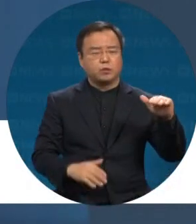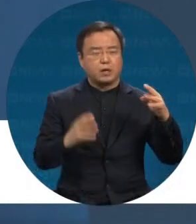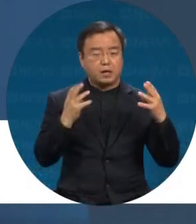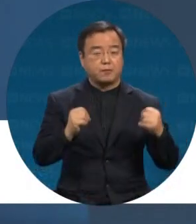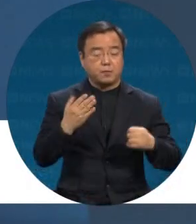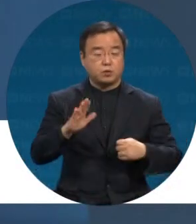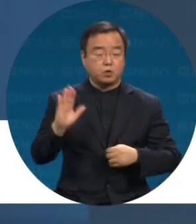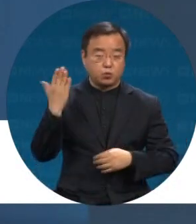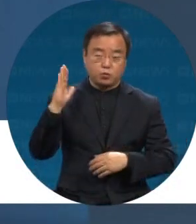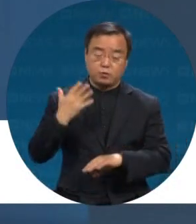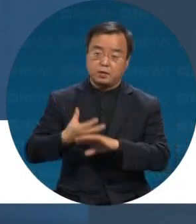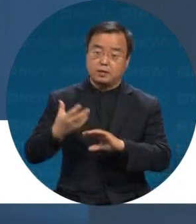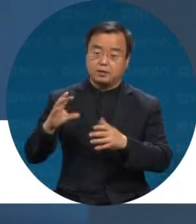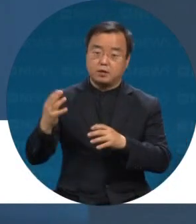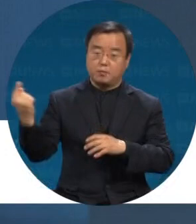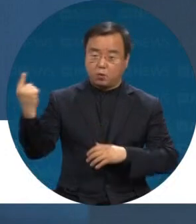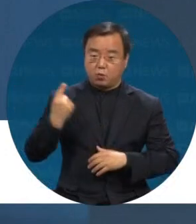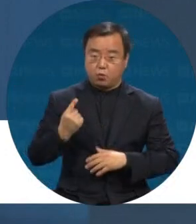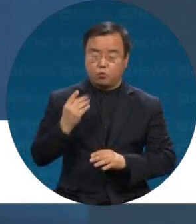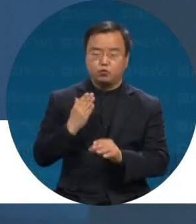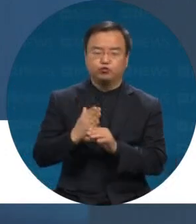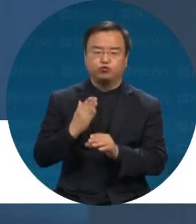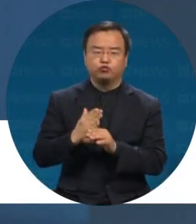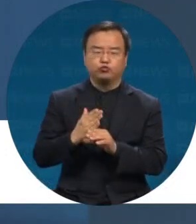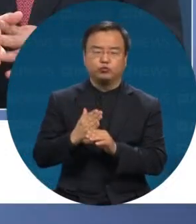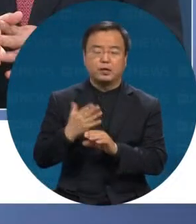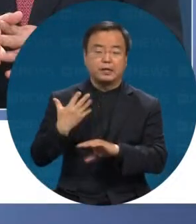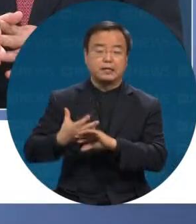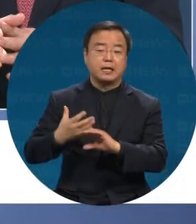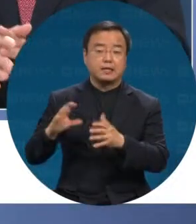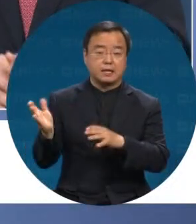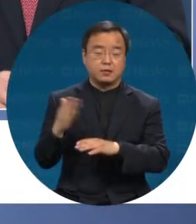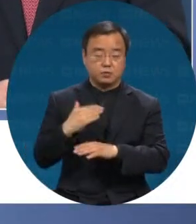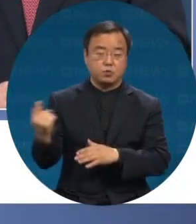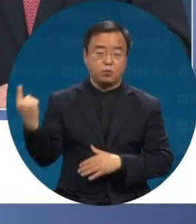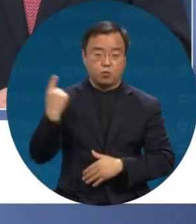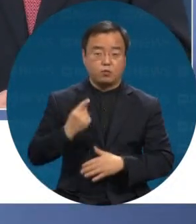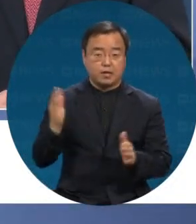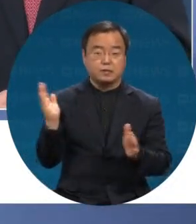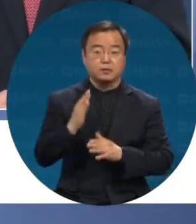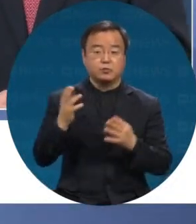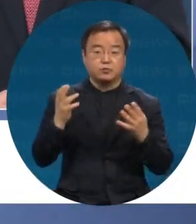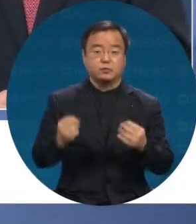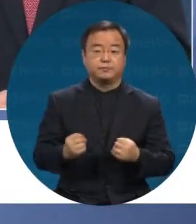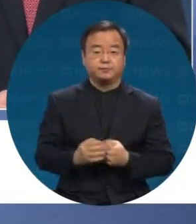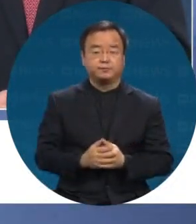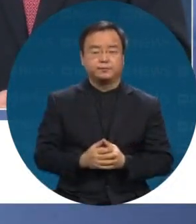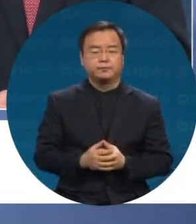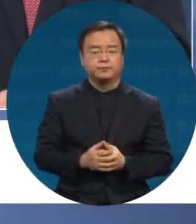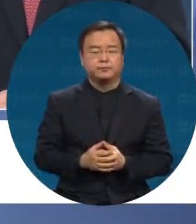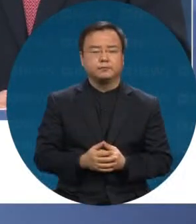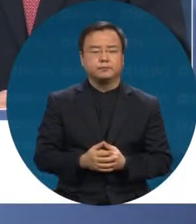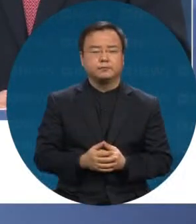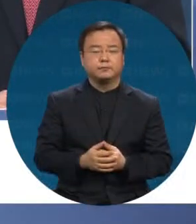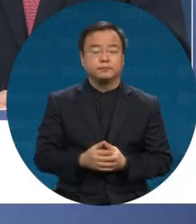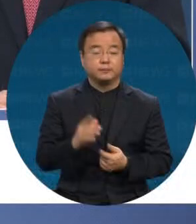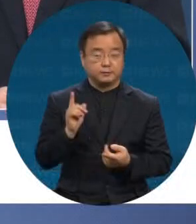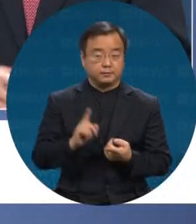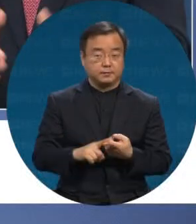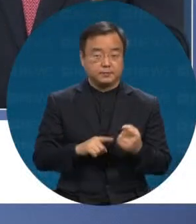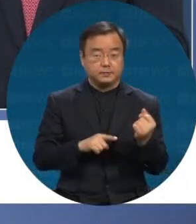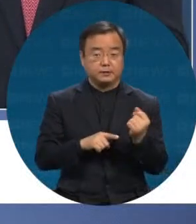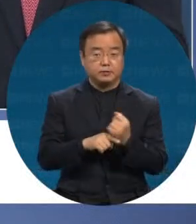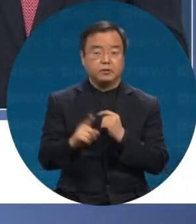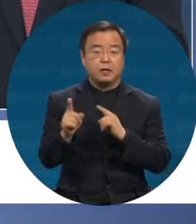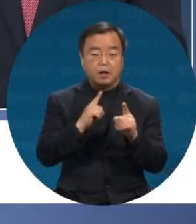외국에서 들어오는 학생 중도 입국 학생 외국인 학생들 상당히 많아지고 있습니다 그래서 무엇보다도 연어를